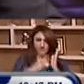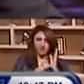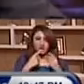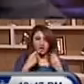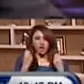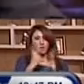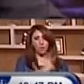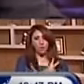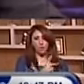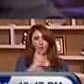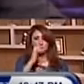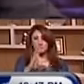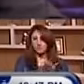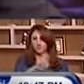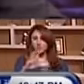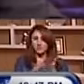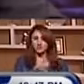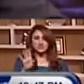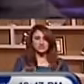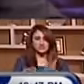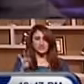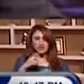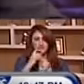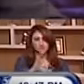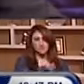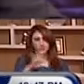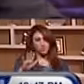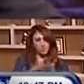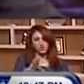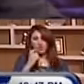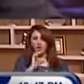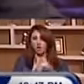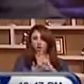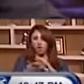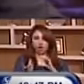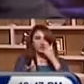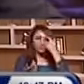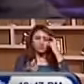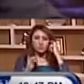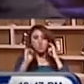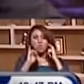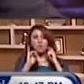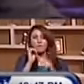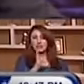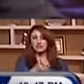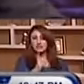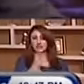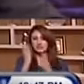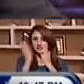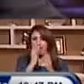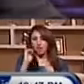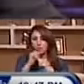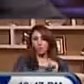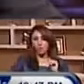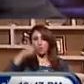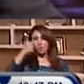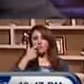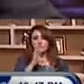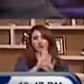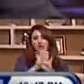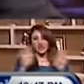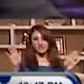وكفايانا السياسه، كفايه رؤساء الاحزاب. جايز انا كتبته النهارده مقالة في كايرو دار، قلت كفاية